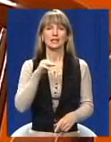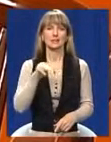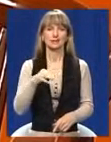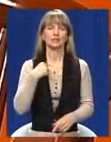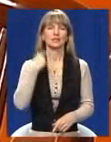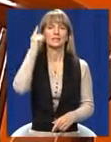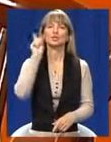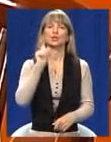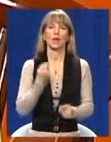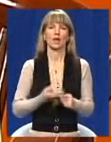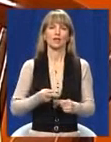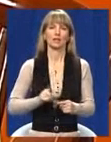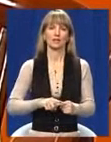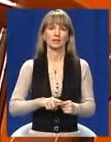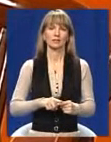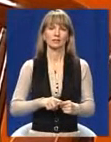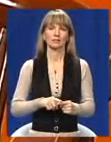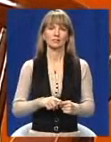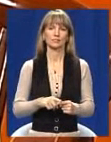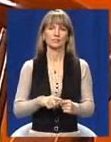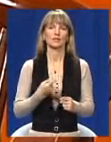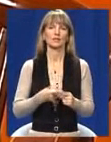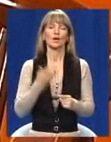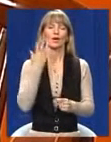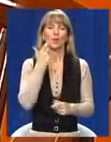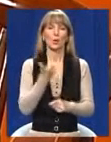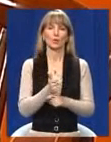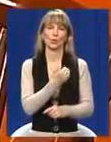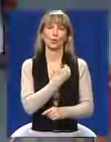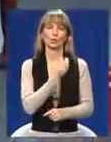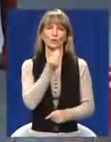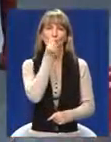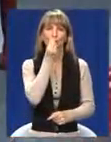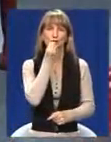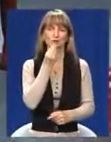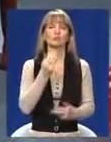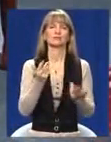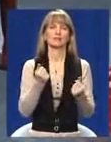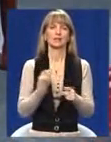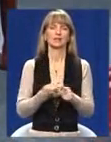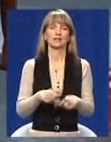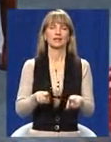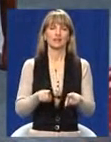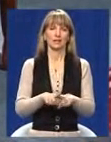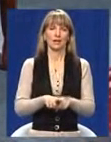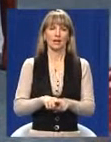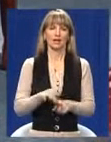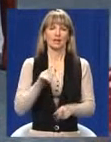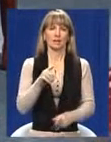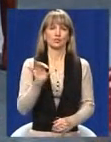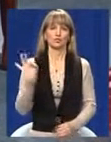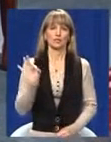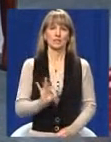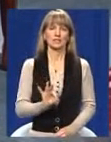що це, на твою думку, таке? Це тоді, коли дуже кушать хочеться. Це дійсно так? А ти, до речі, дуже